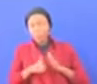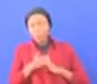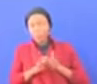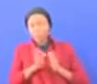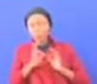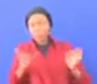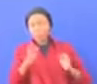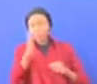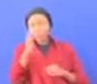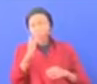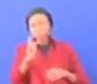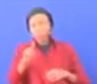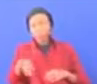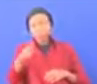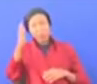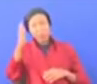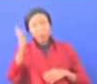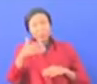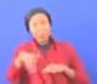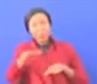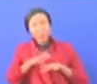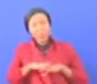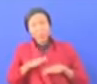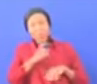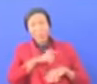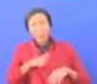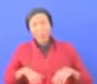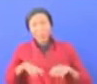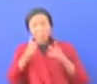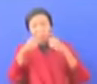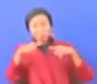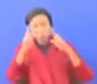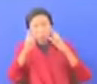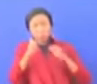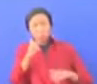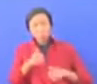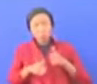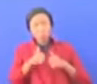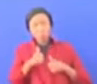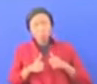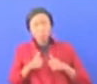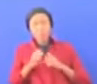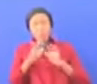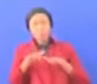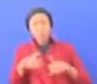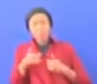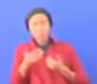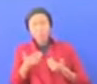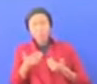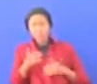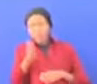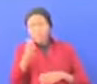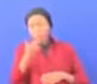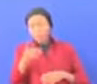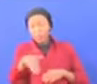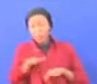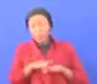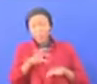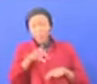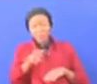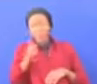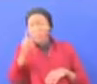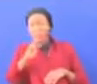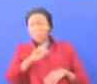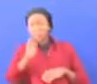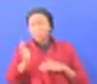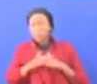wako, rais wako wa chuo, mwenyekiti wako wa mtaa, tumegombea ubunge. Sasa mwenyekiti wa mkoa yuko hapa, ili nisirudi tena ukonga mzee, fanya kazi